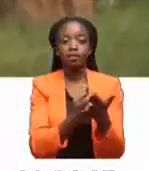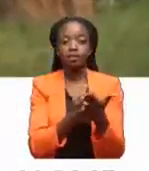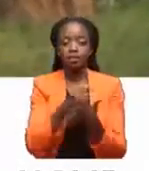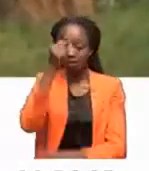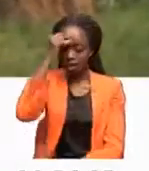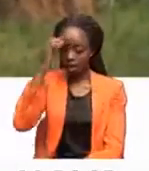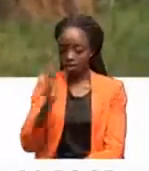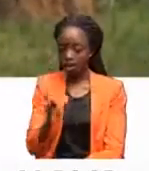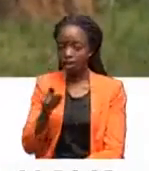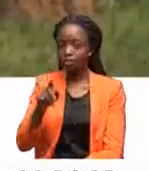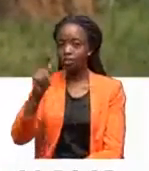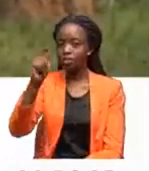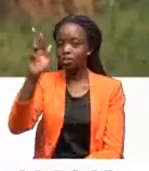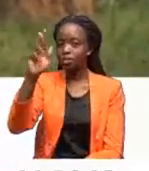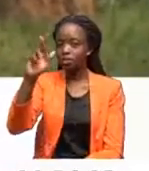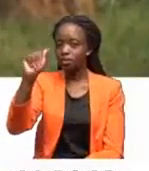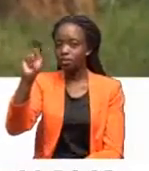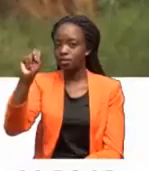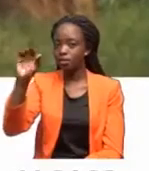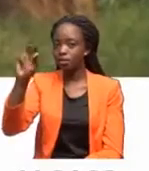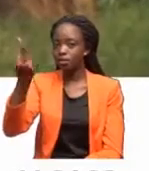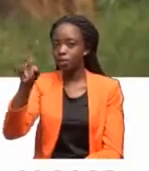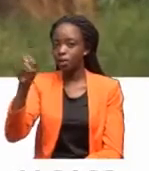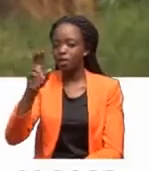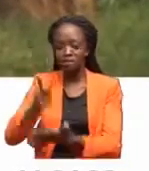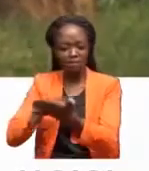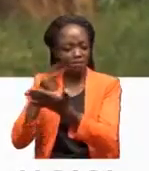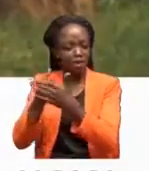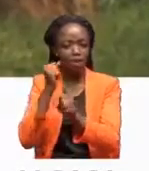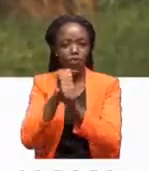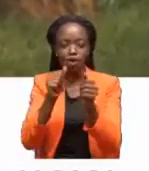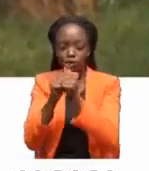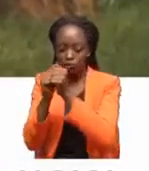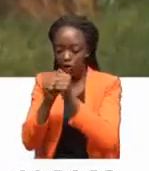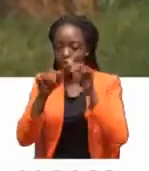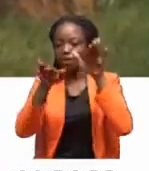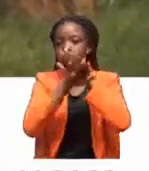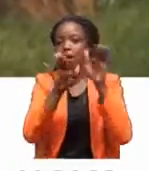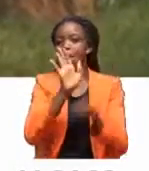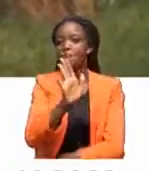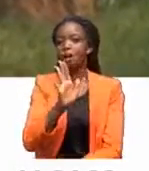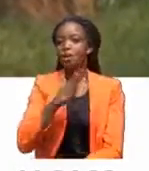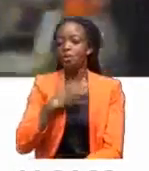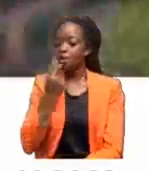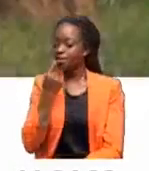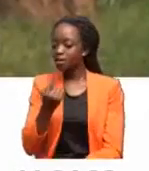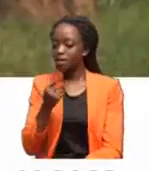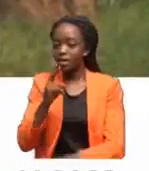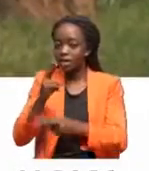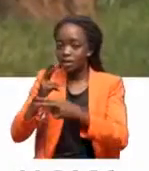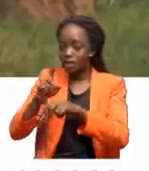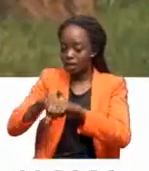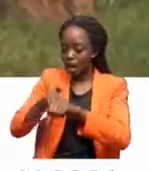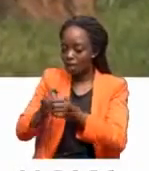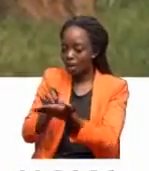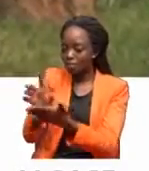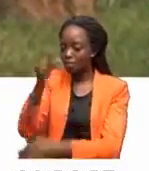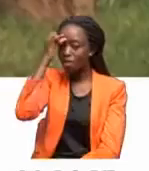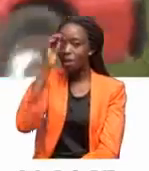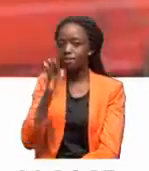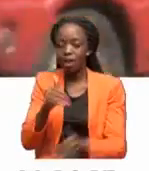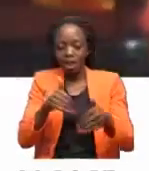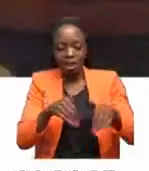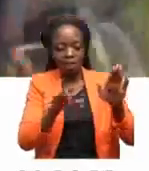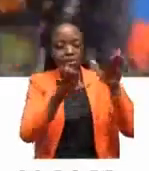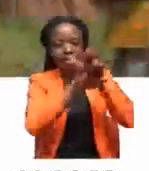Nzoia ameshindwa kufanya kazi pamoja na deputy wake. Na sisi hatusemi tukitoa gavana Khaemba tunamwacha deputy, kwa